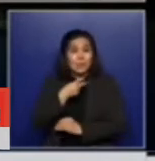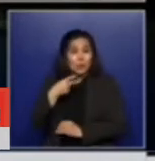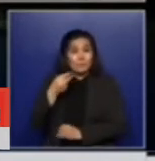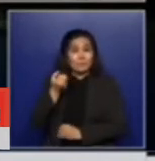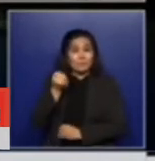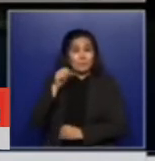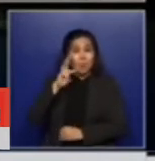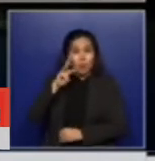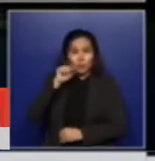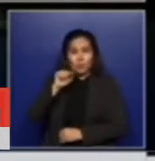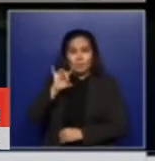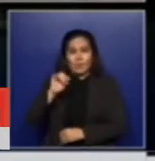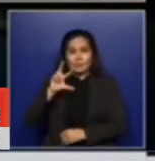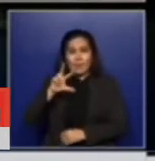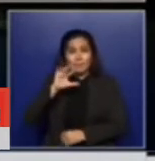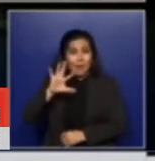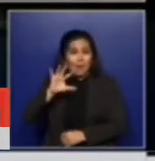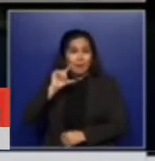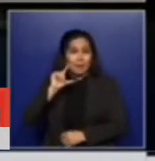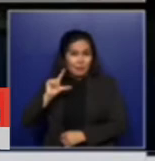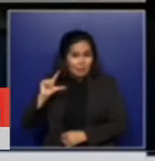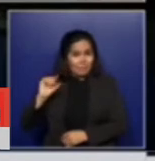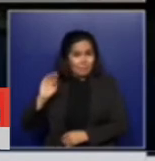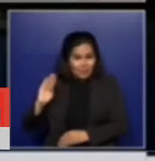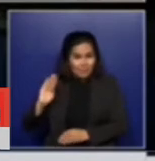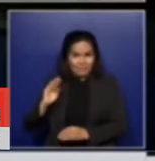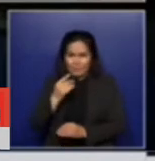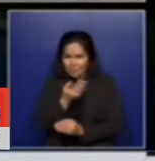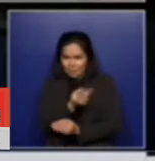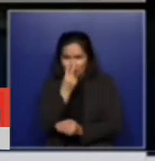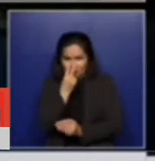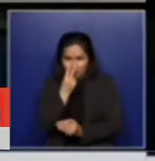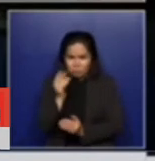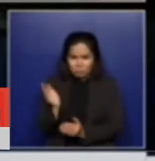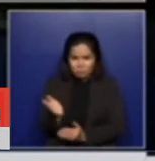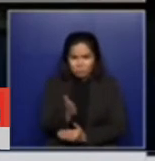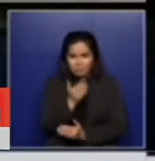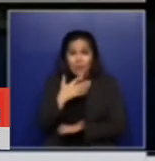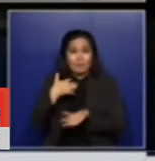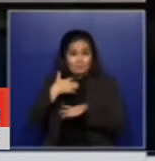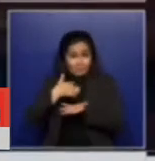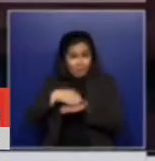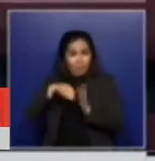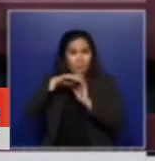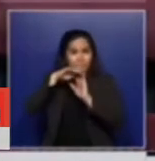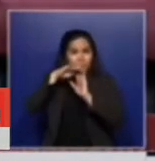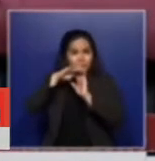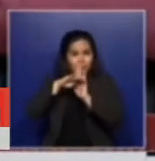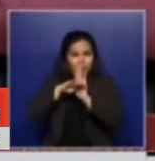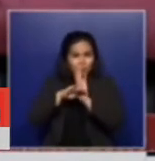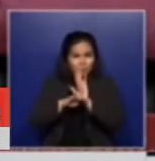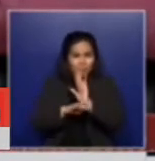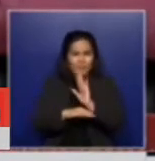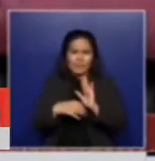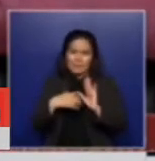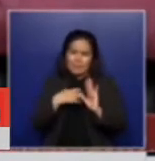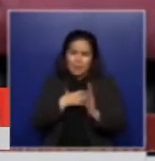บาทตรงนี้ตามมากับผมช้าๆครับท่านประธานที่ผมอยากจะบอก